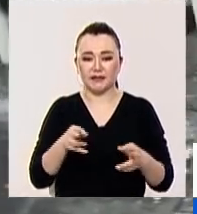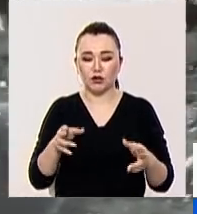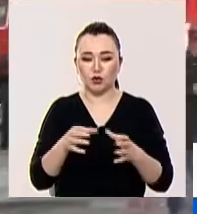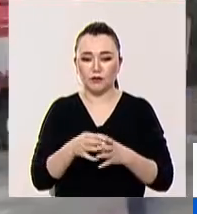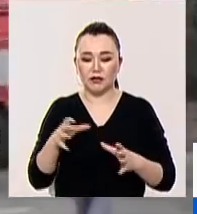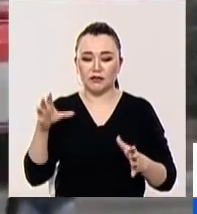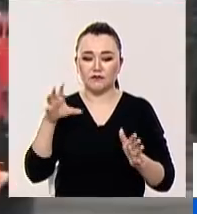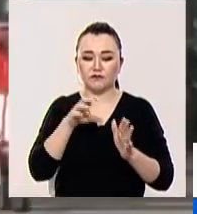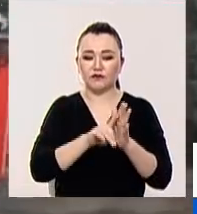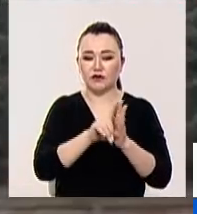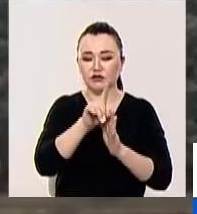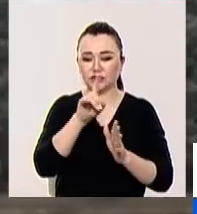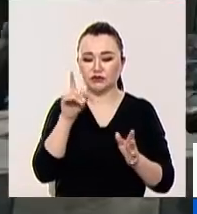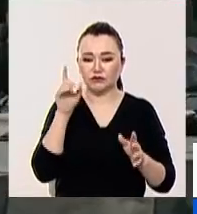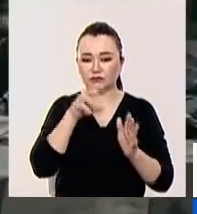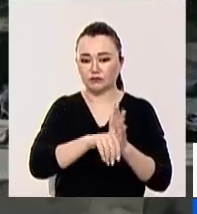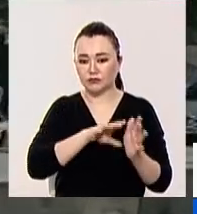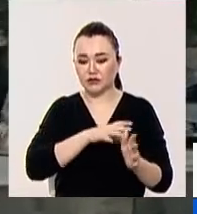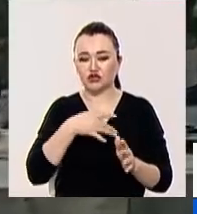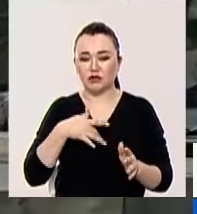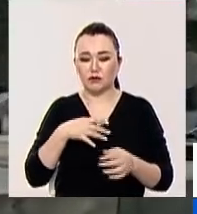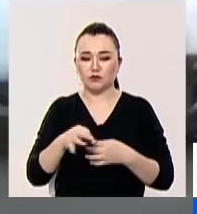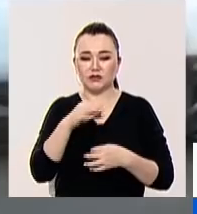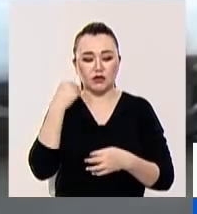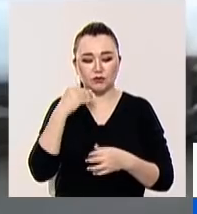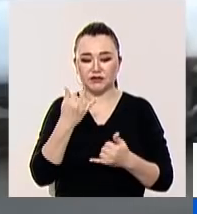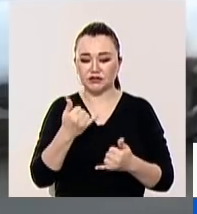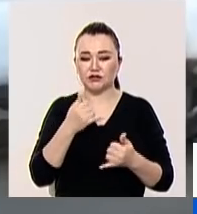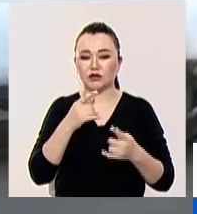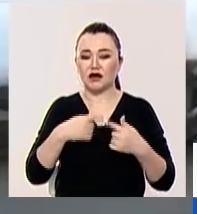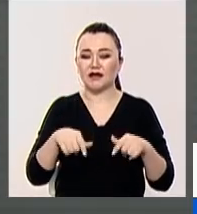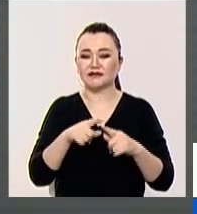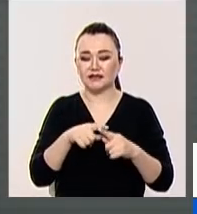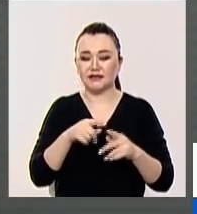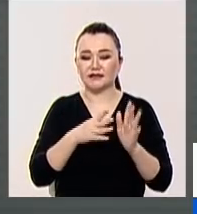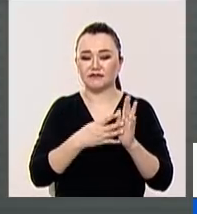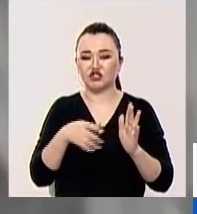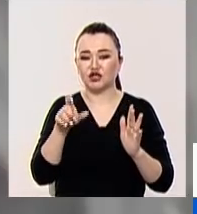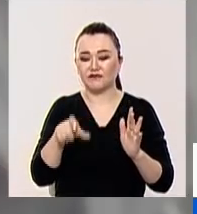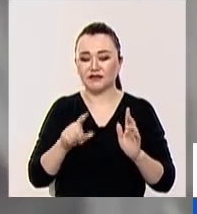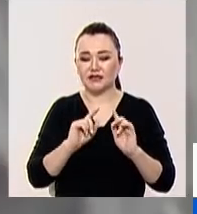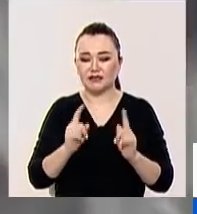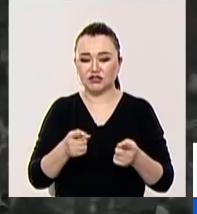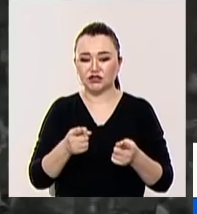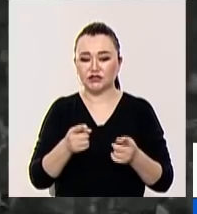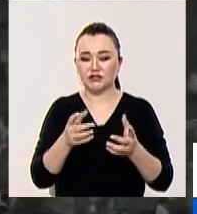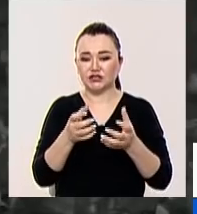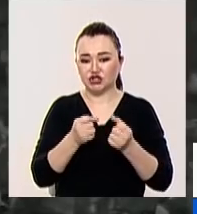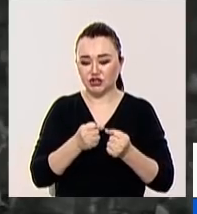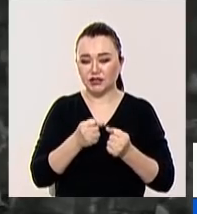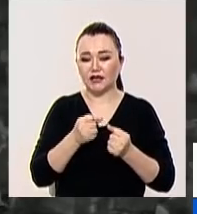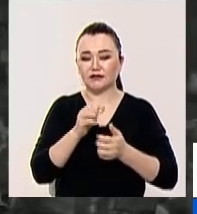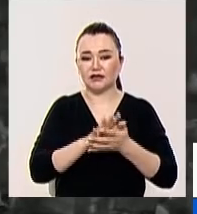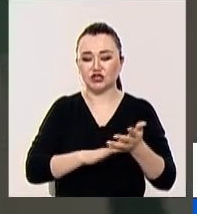өкілдері қосылған. Қазір Ақтөбе мен Жамбыл облыстарында бүлікті ұйымдастырған 9 адам қамалуда ұсталған. Одан